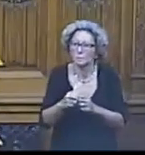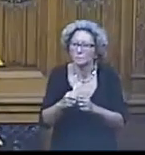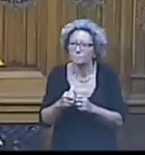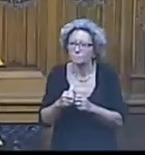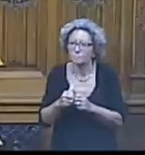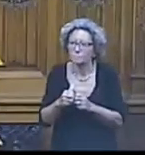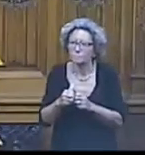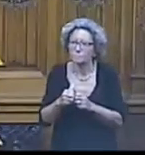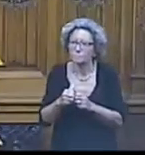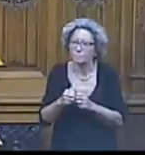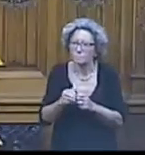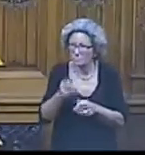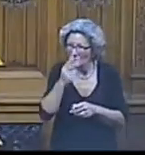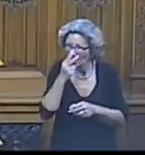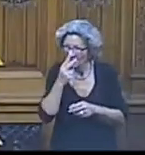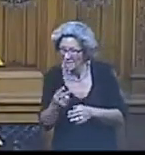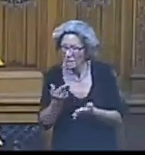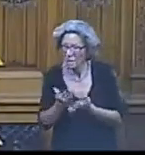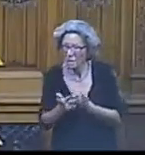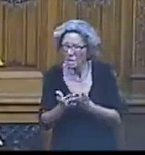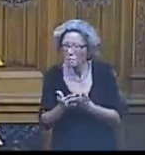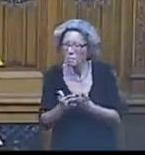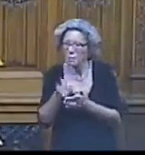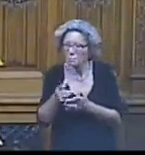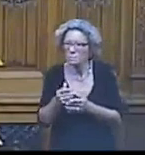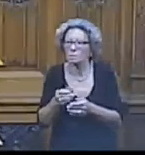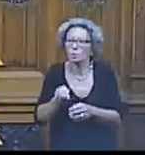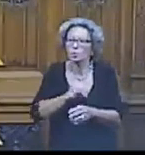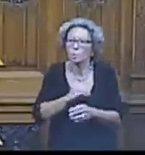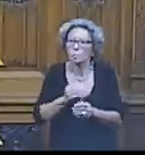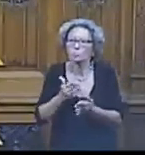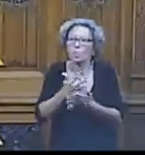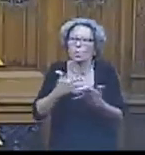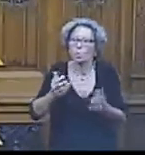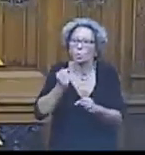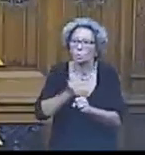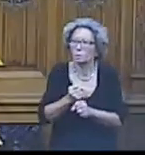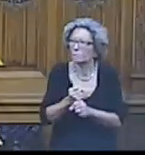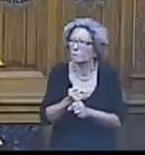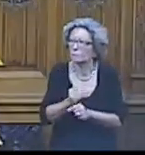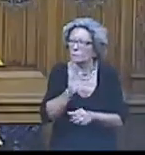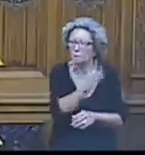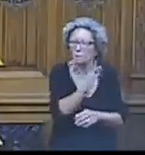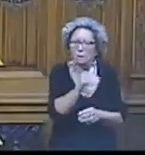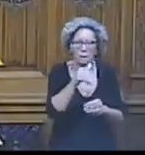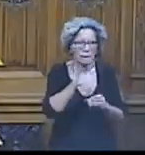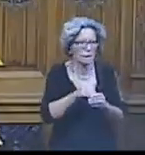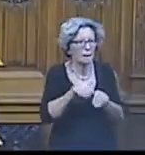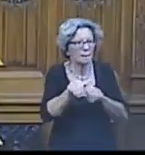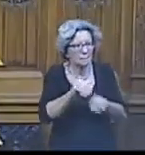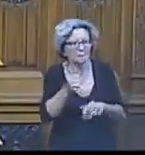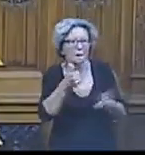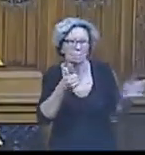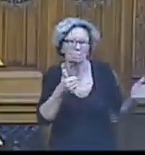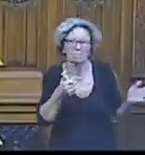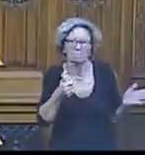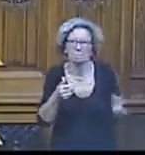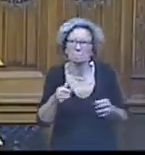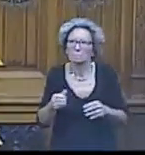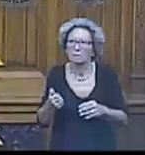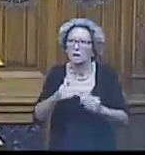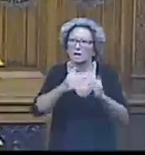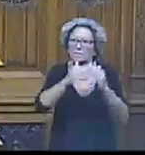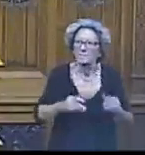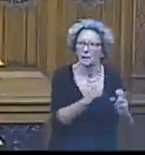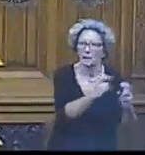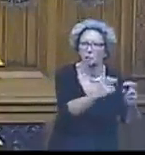Dann gibt es viele, die das Problem sehen, aber zumindest symbolisch noch größer machen. Übrigens, Ihre Innenministerin ist eine davon. Wer Zelte aufstellt, wenn